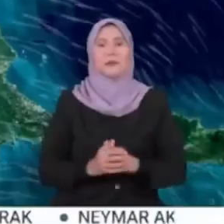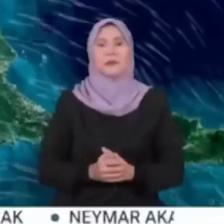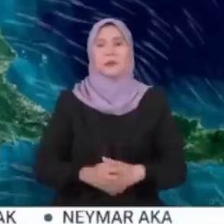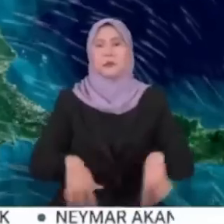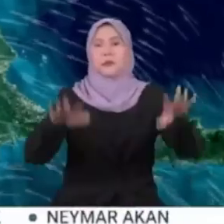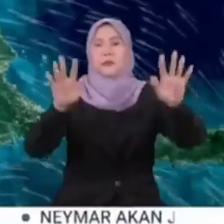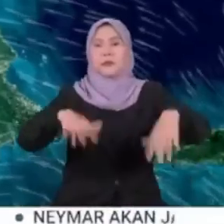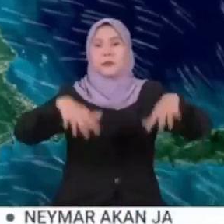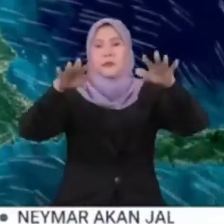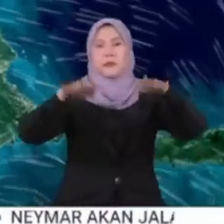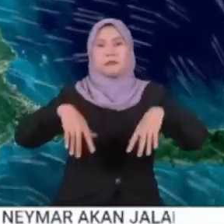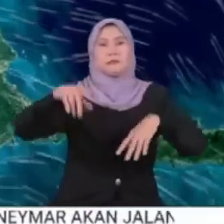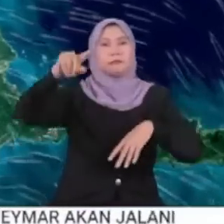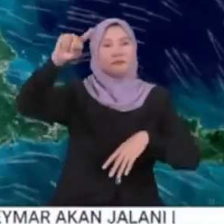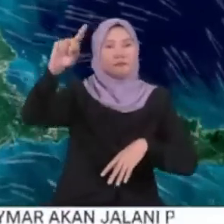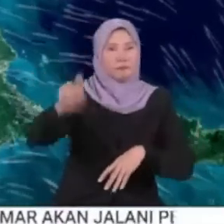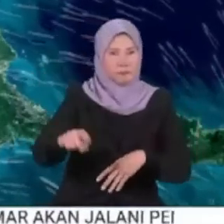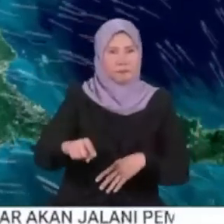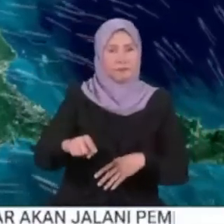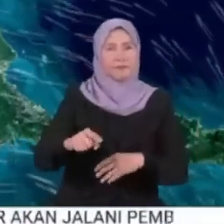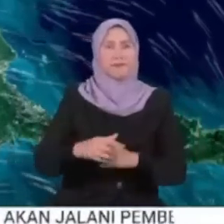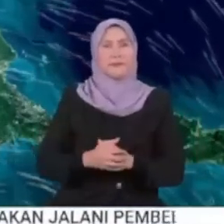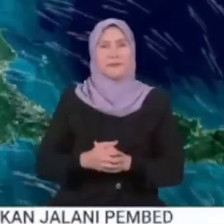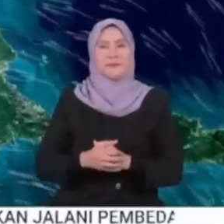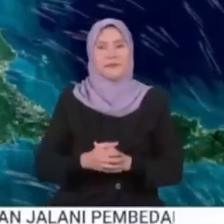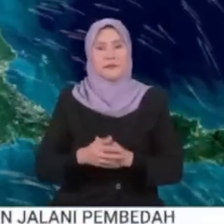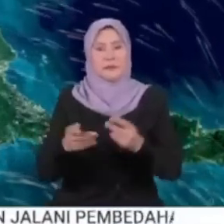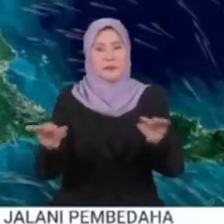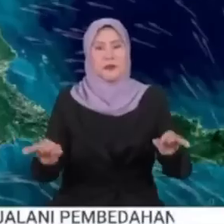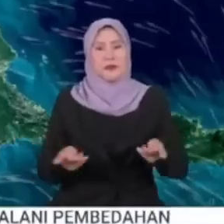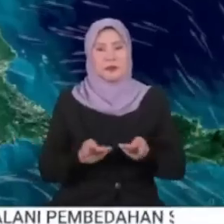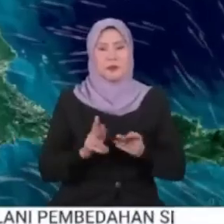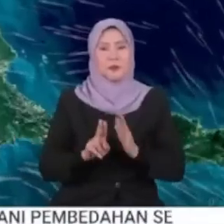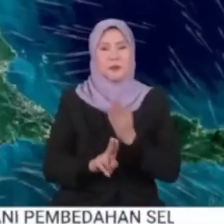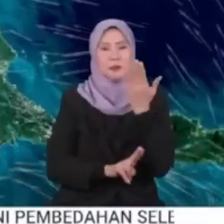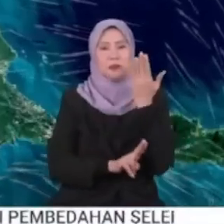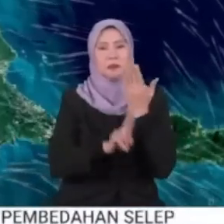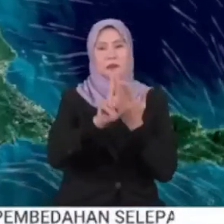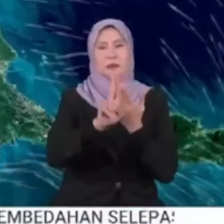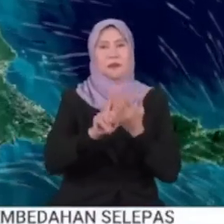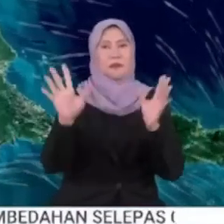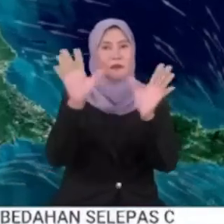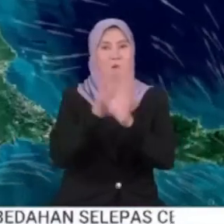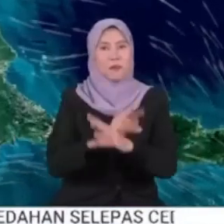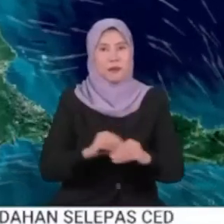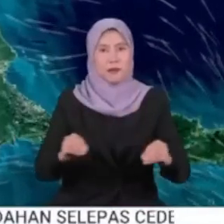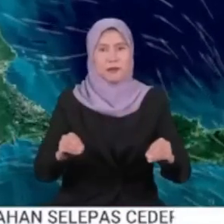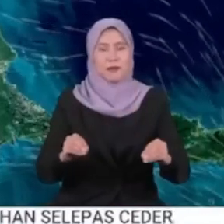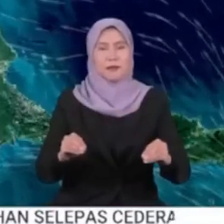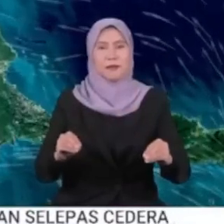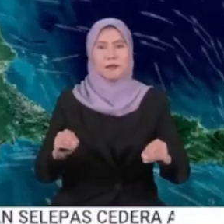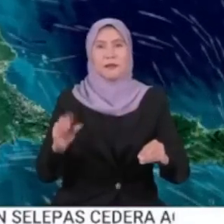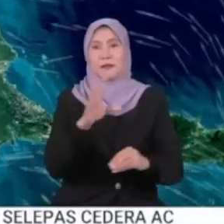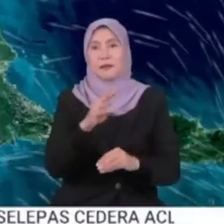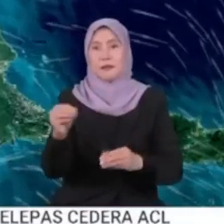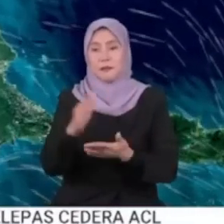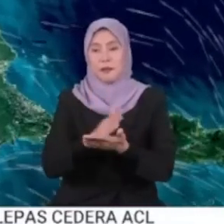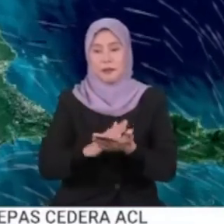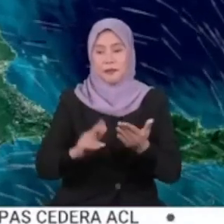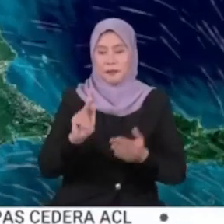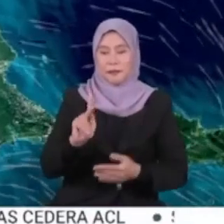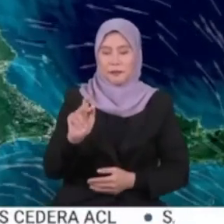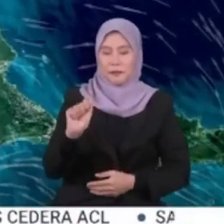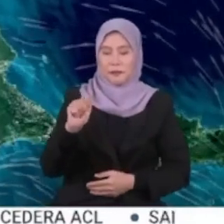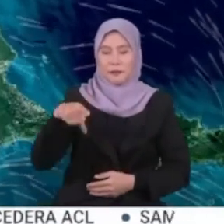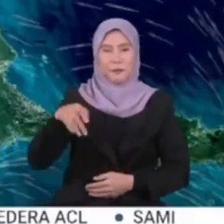hujan berserta ribut petir kini sedang berlaku melibatkan kawasan di sekitar utara negeri Sarawak dan juga sedikit di bahagian